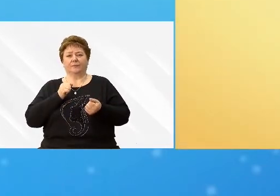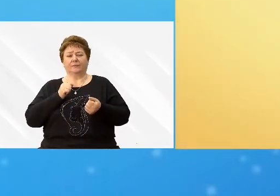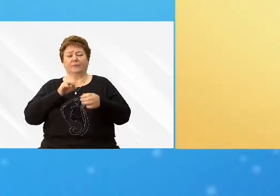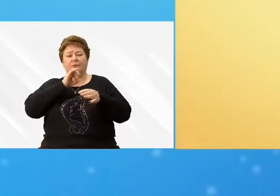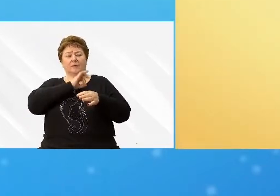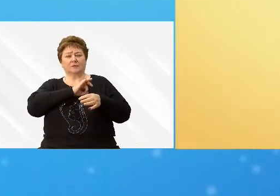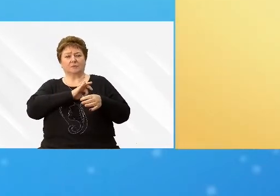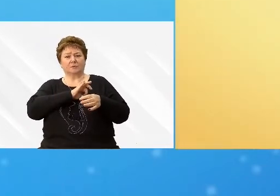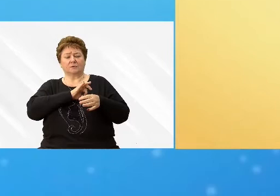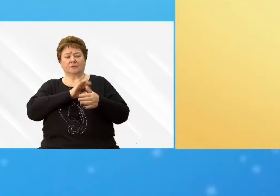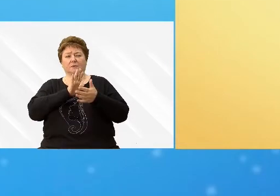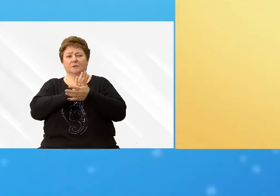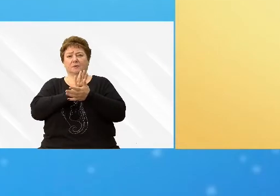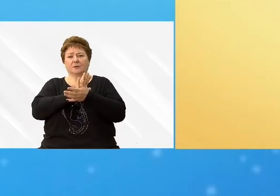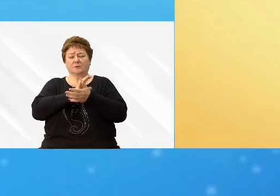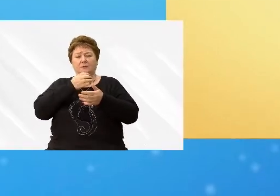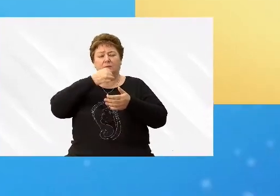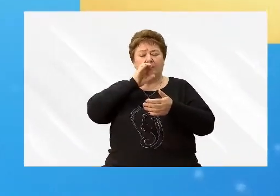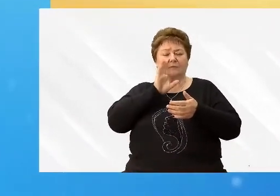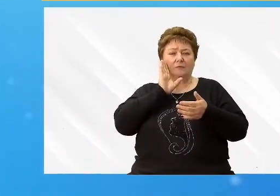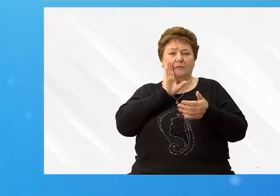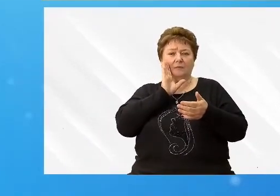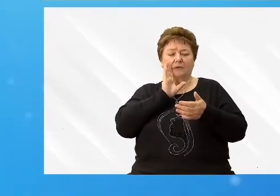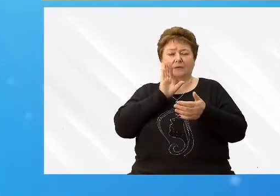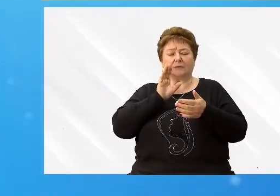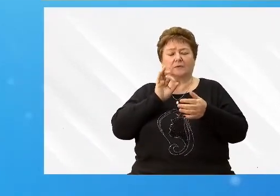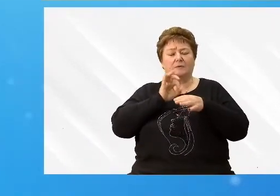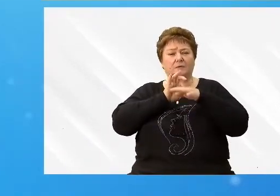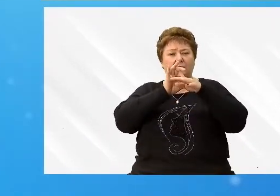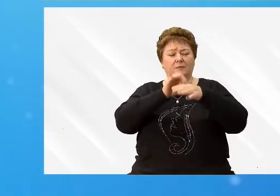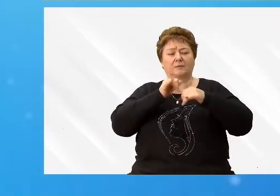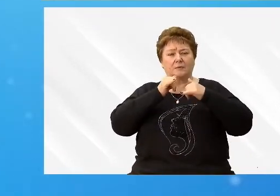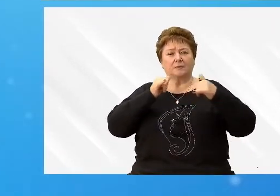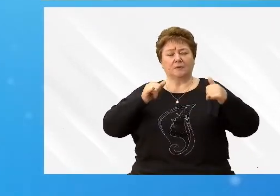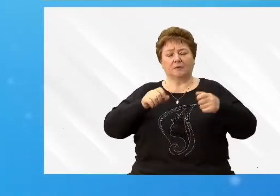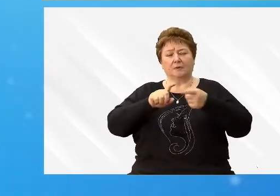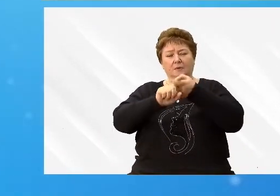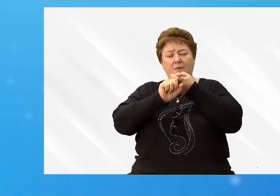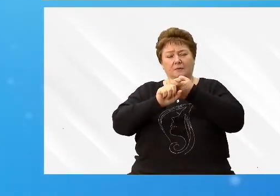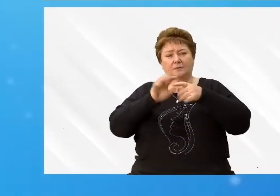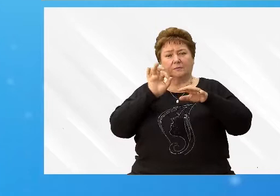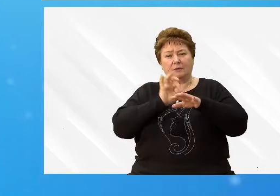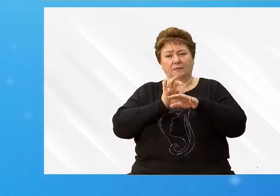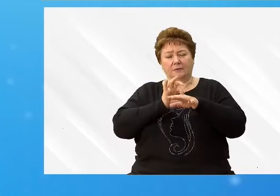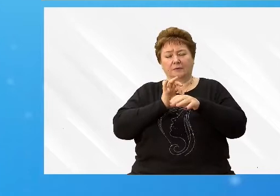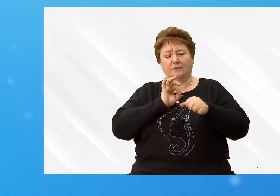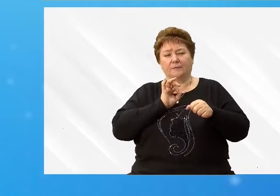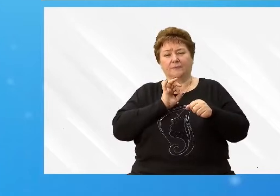использование грязной питьевой воды приводит к распространению инфекционных заболеваний